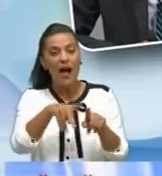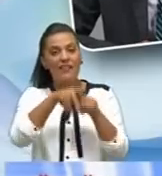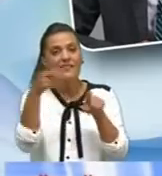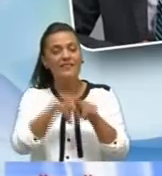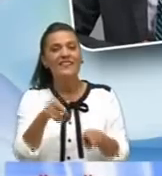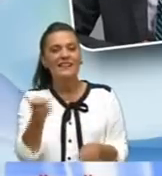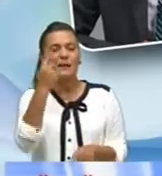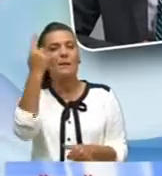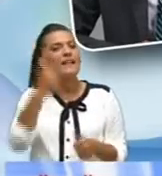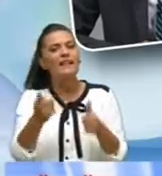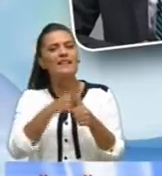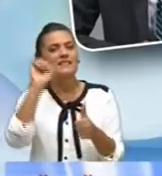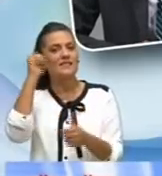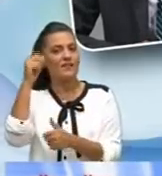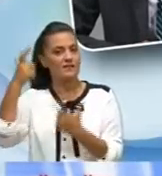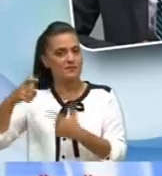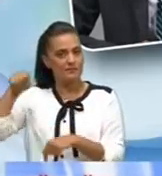yapılıyor. Birincisi Sivas'ta yapılmıştı.